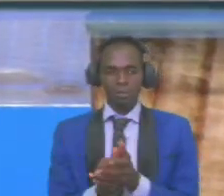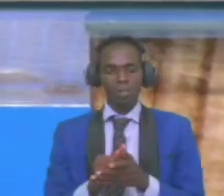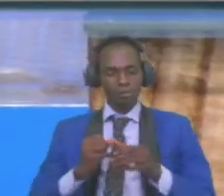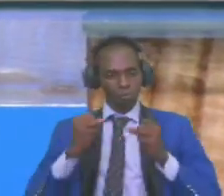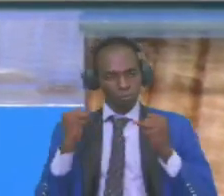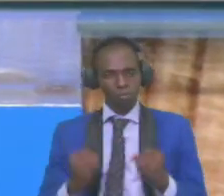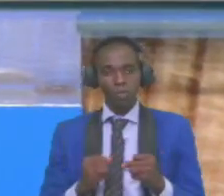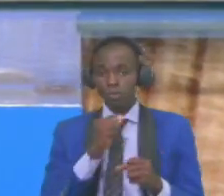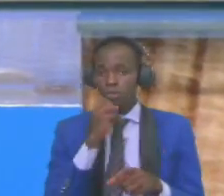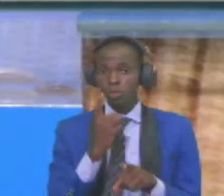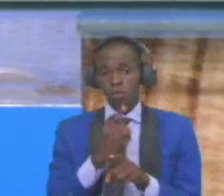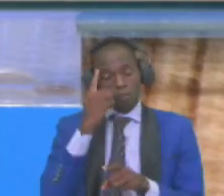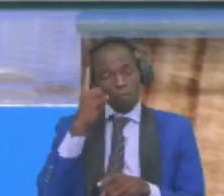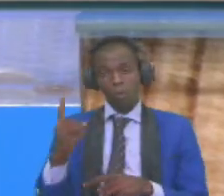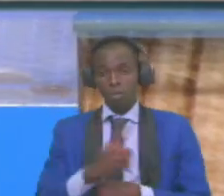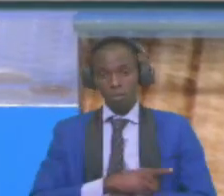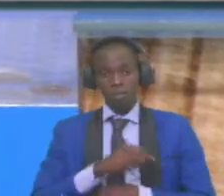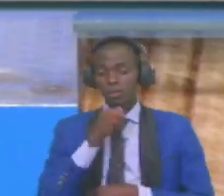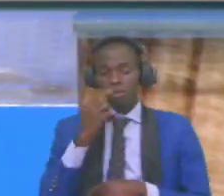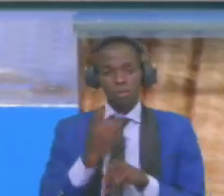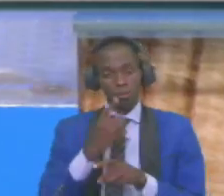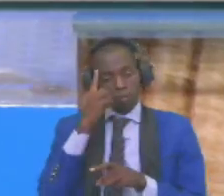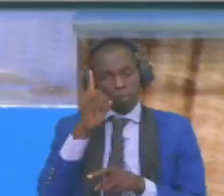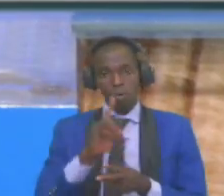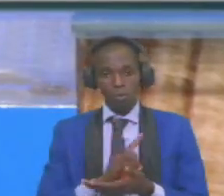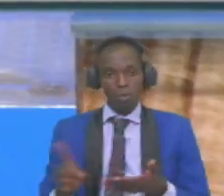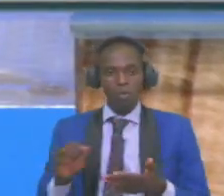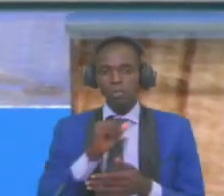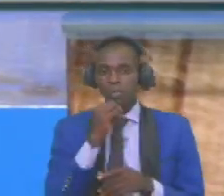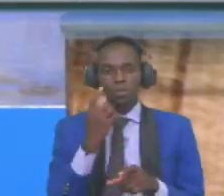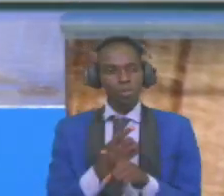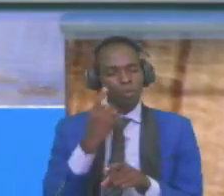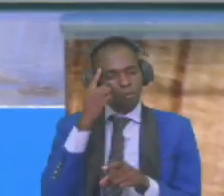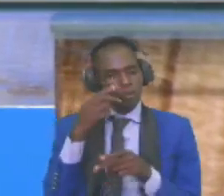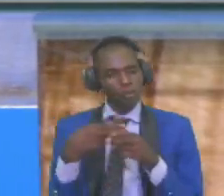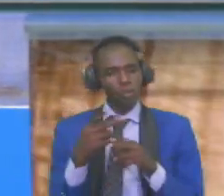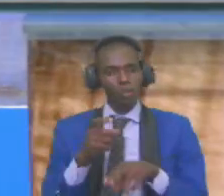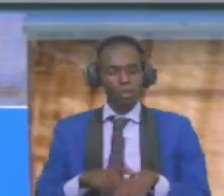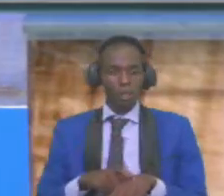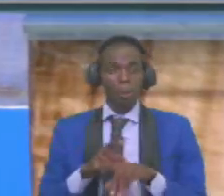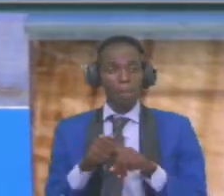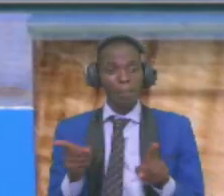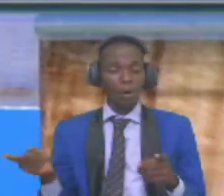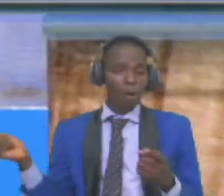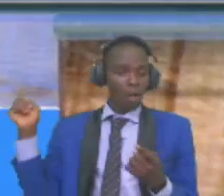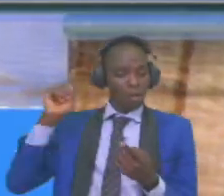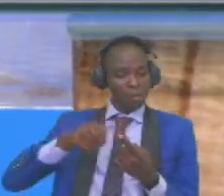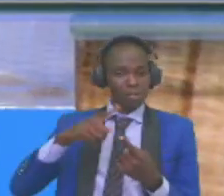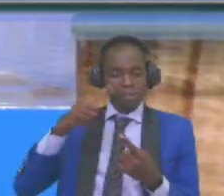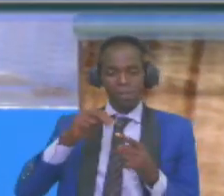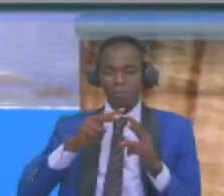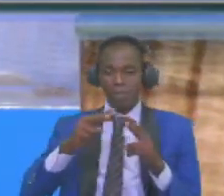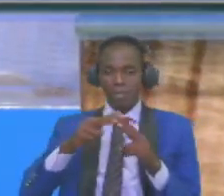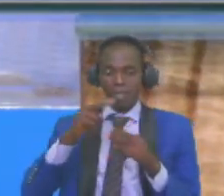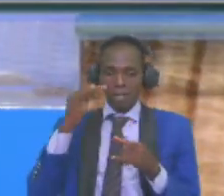mais ce n'est pas pour un jour ce n'est pas pour une semaine et ce n'est pas pour une période donnée mais